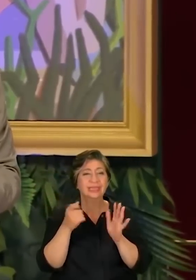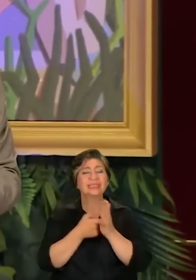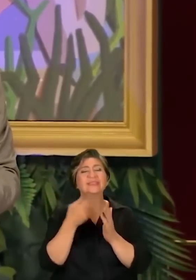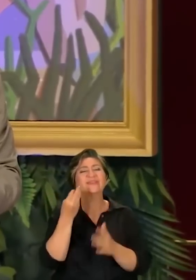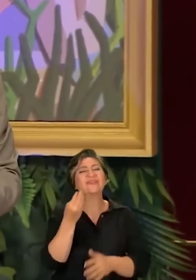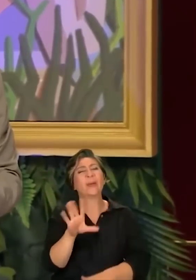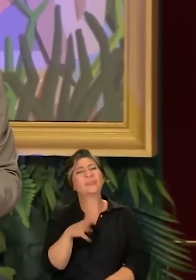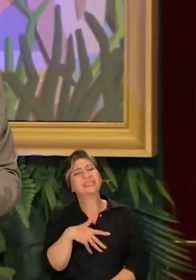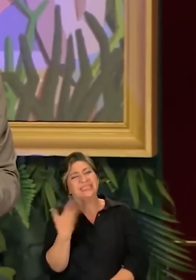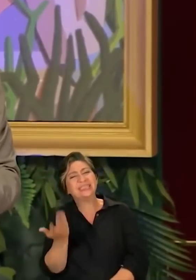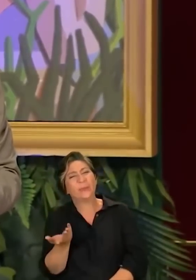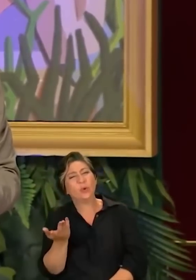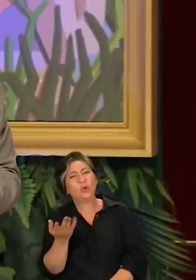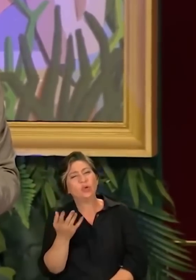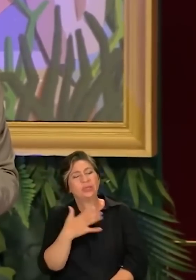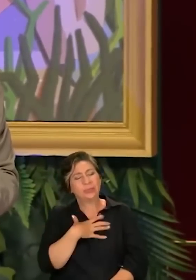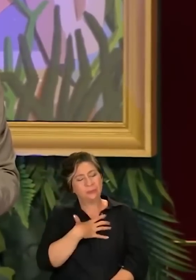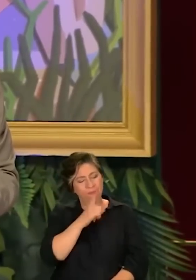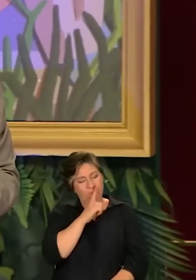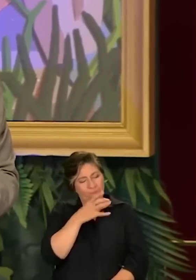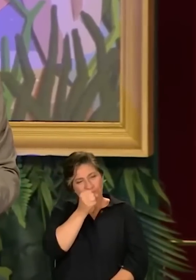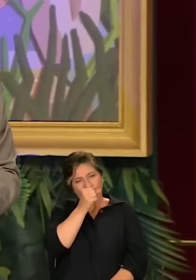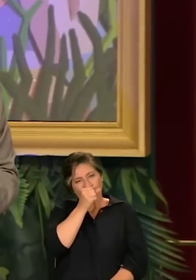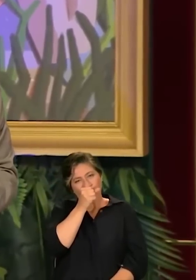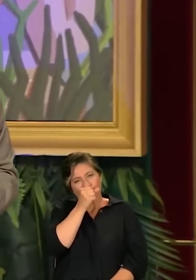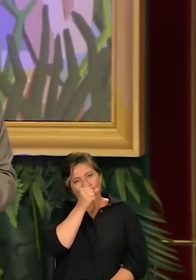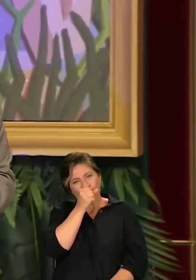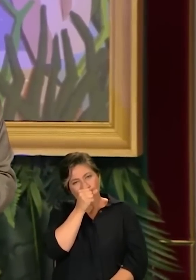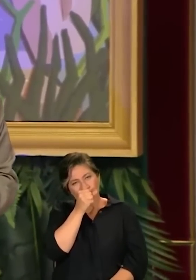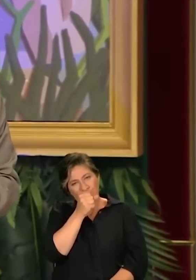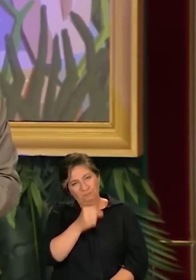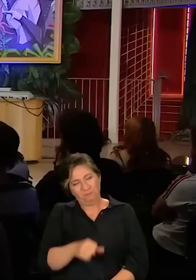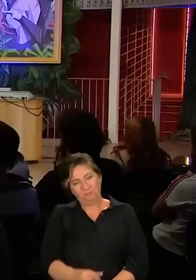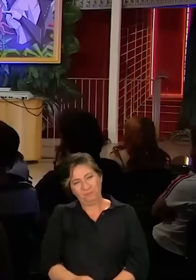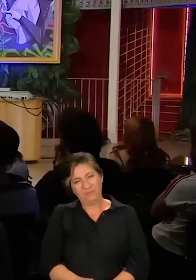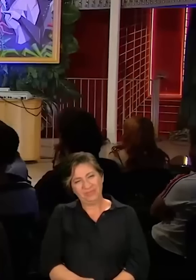İsim vermek istemiyor. Yani tutuyor kendini sağ olsun.